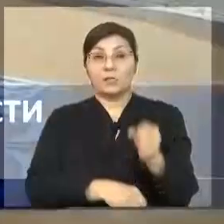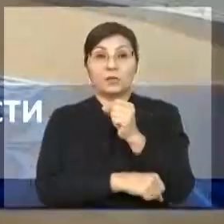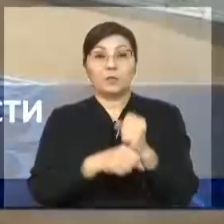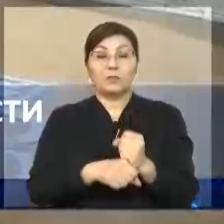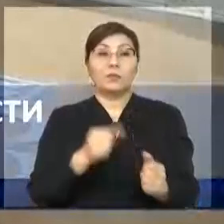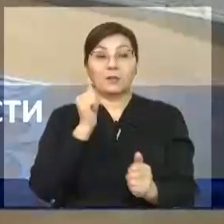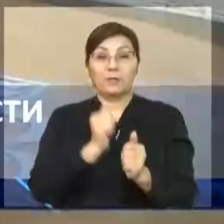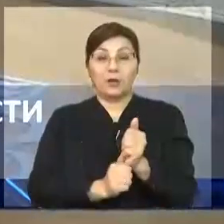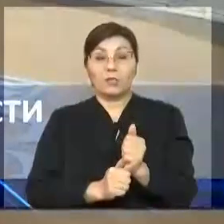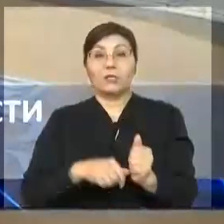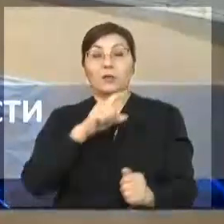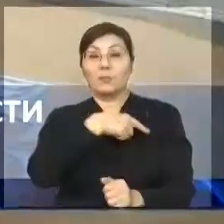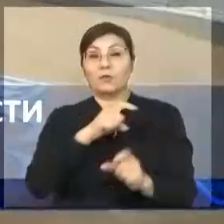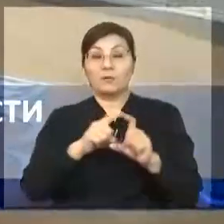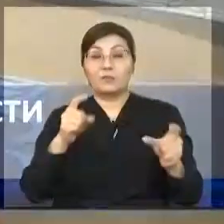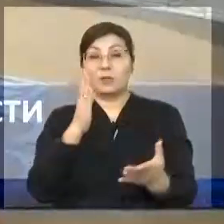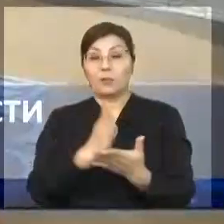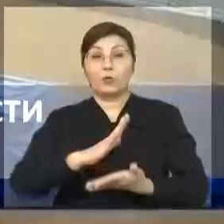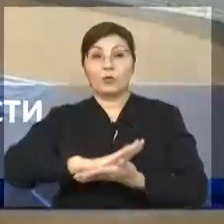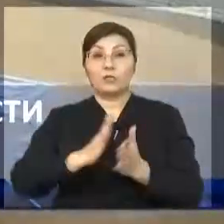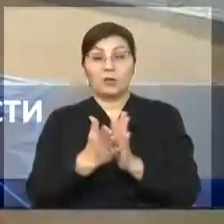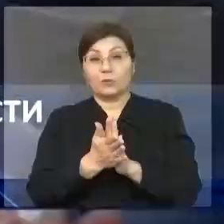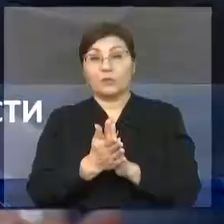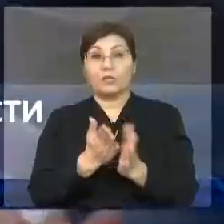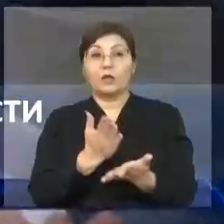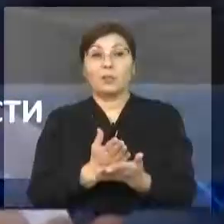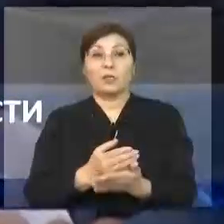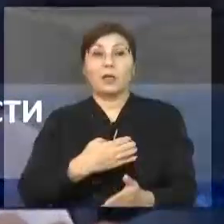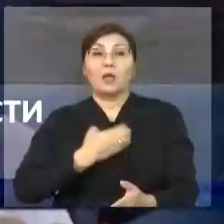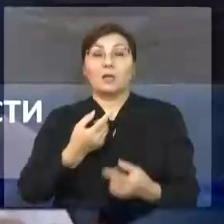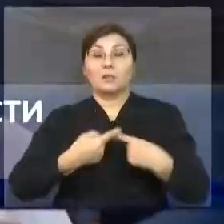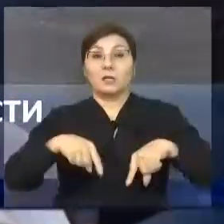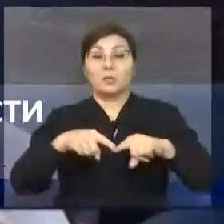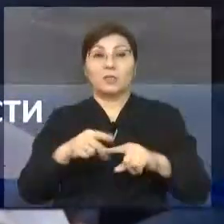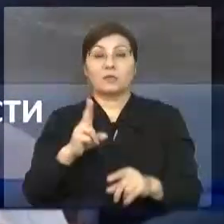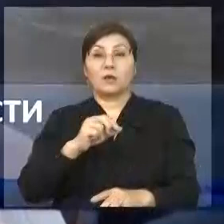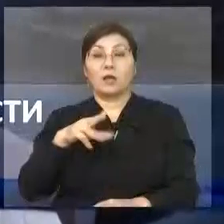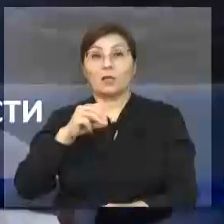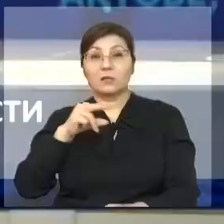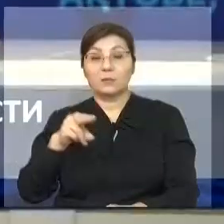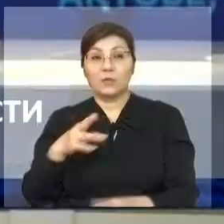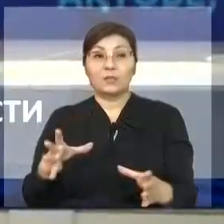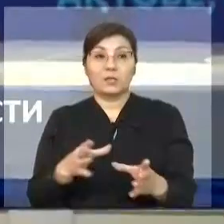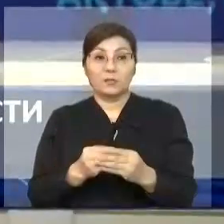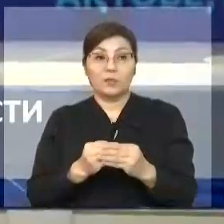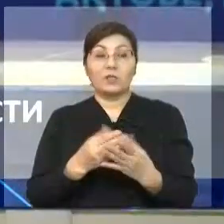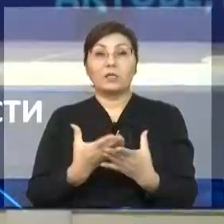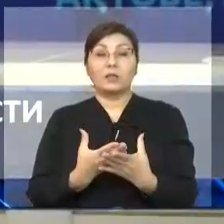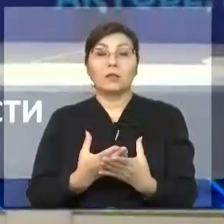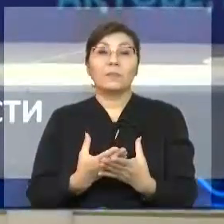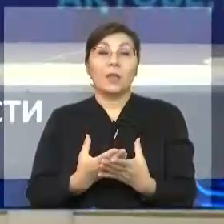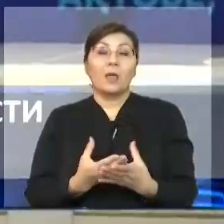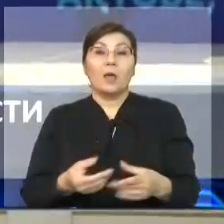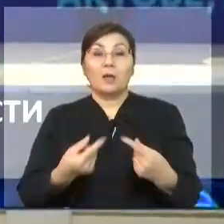будет заключать договор со страховой компанией. Республиканское общественное объединение «Казмед» совместно с Общественным советом по охране здоровья